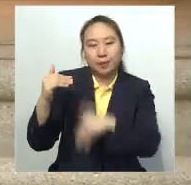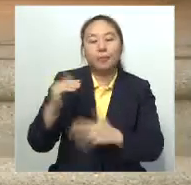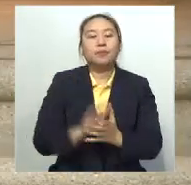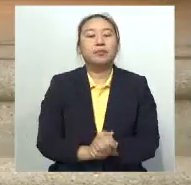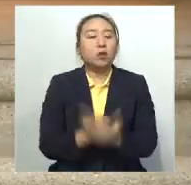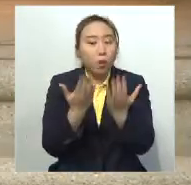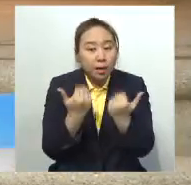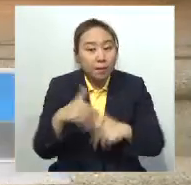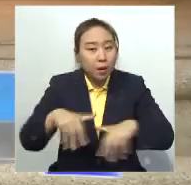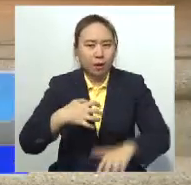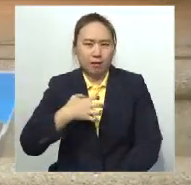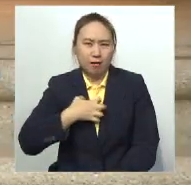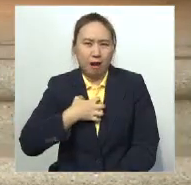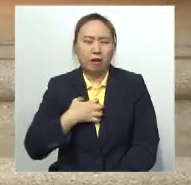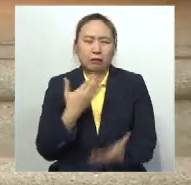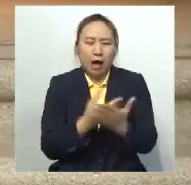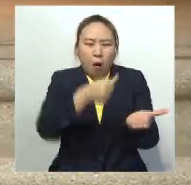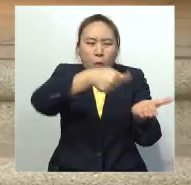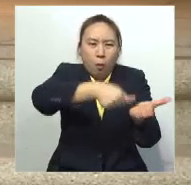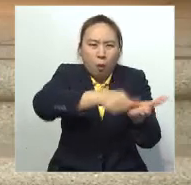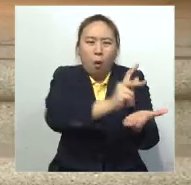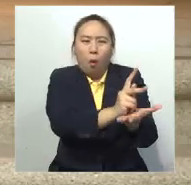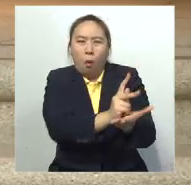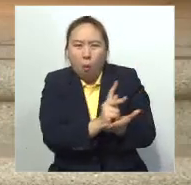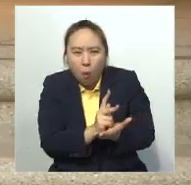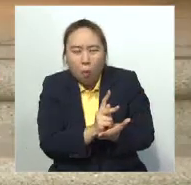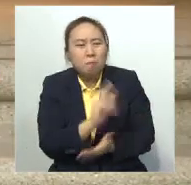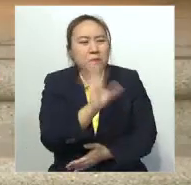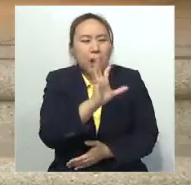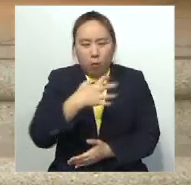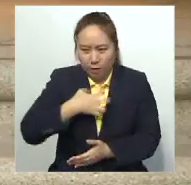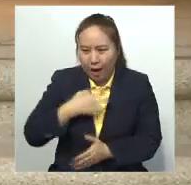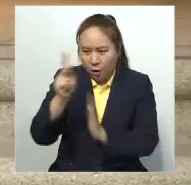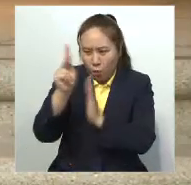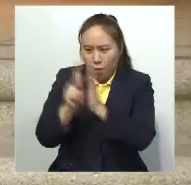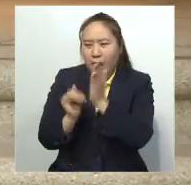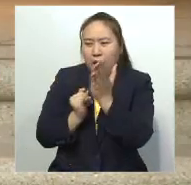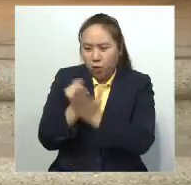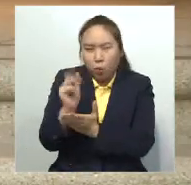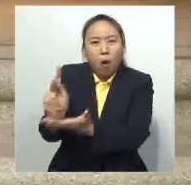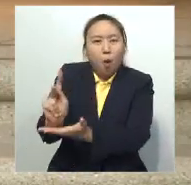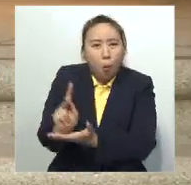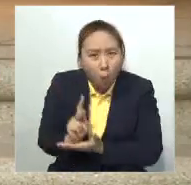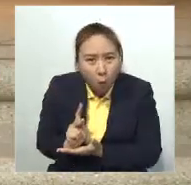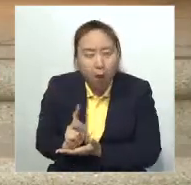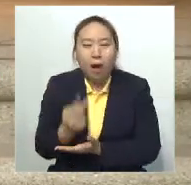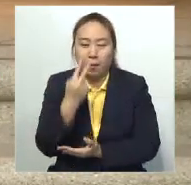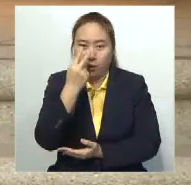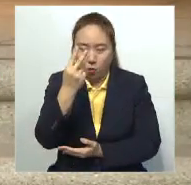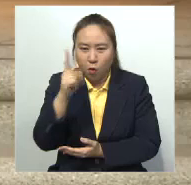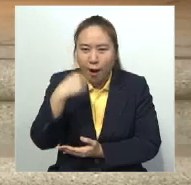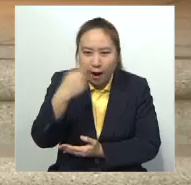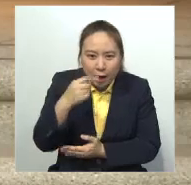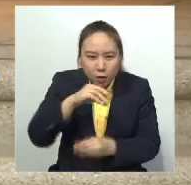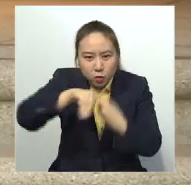ชนนะครับที่ต้องการปลดตัวเองออกจากการเป็นหนี้นอกระบบต้องการหาแหล่งเงินที่ได้รับความคุ้มครองตามกฎหมายนะครับก็สามารถเข้าไปเช็ครายชื่อผู้ที่ประก